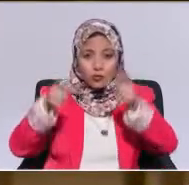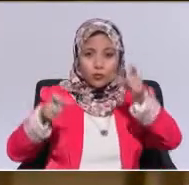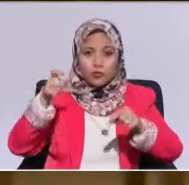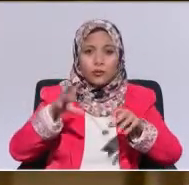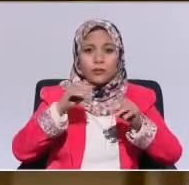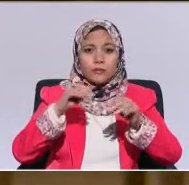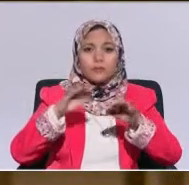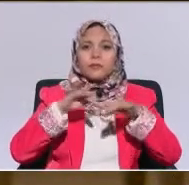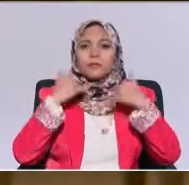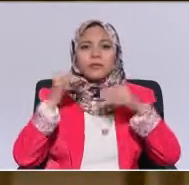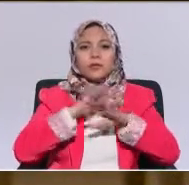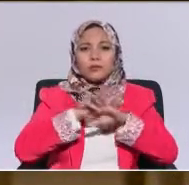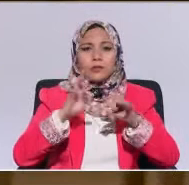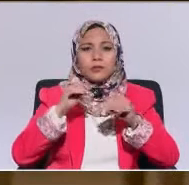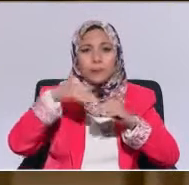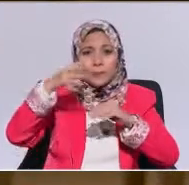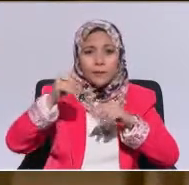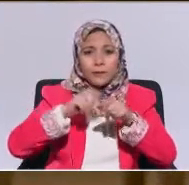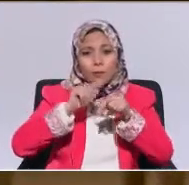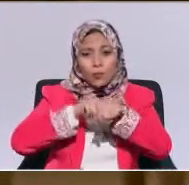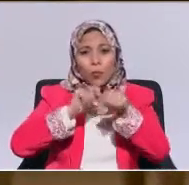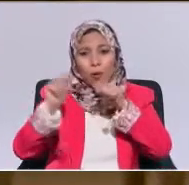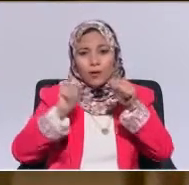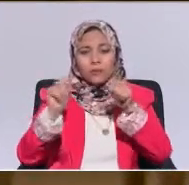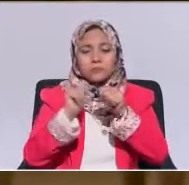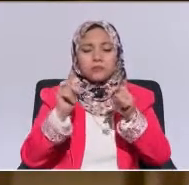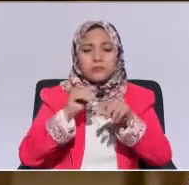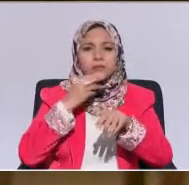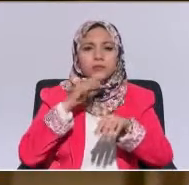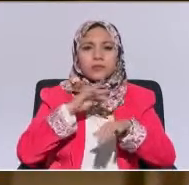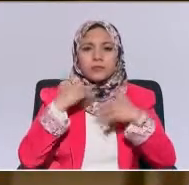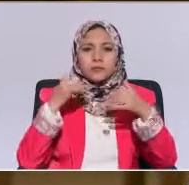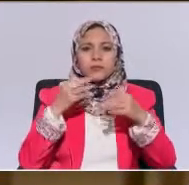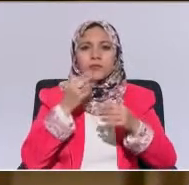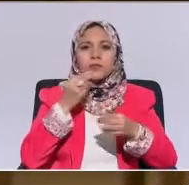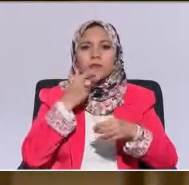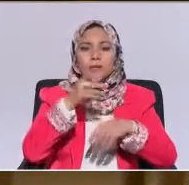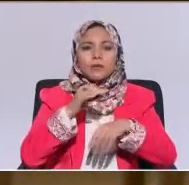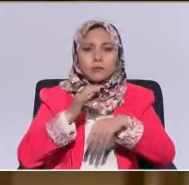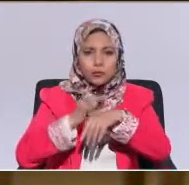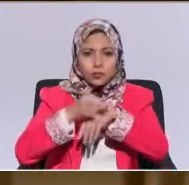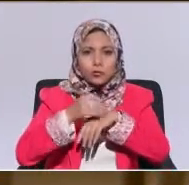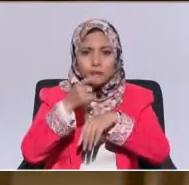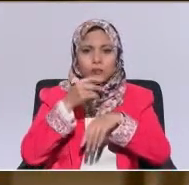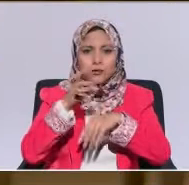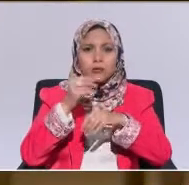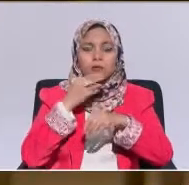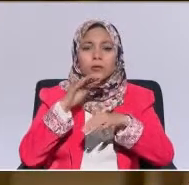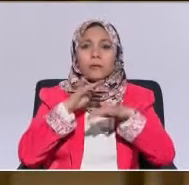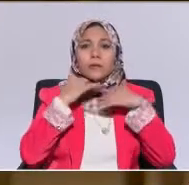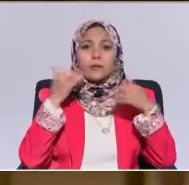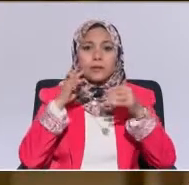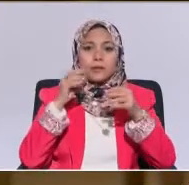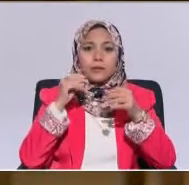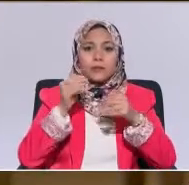رحلوا بعده بفترات قصيرة جدا. قصة الدكتور أحمد ماضي أبو غنيمة اللي أصبح شهيد بعد